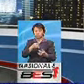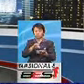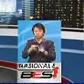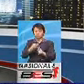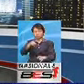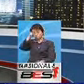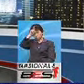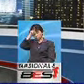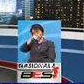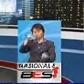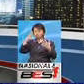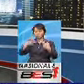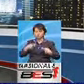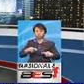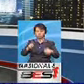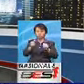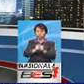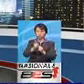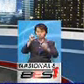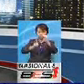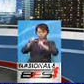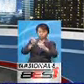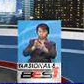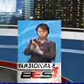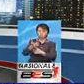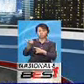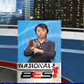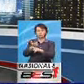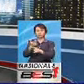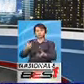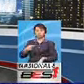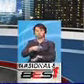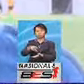Jerman itu tidak banyak ruang selain pemantauan menerusi latihan